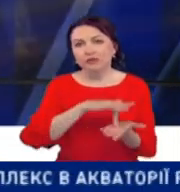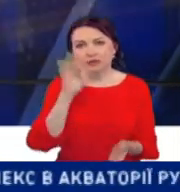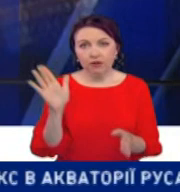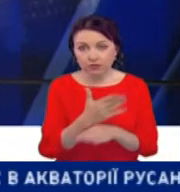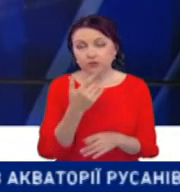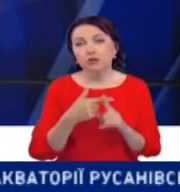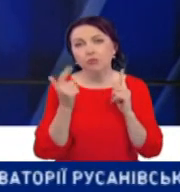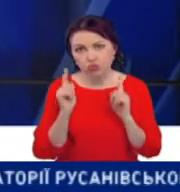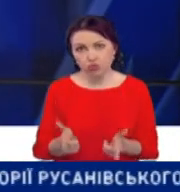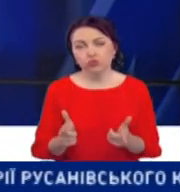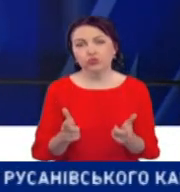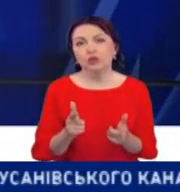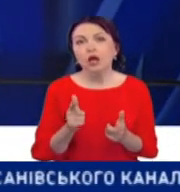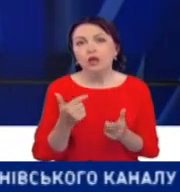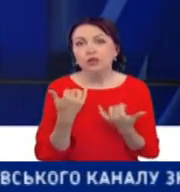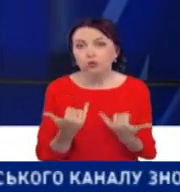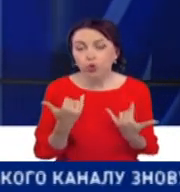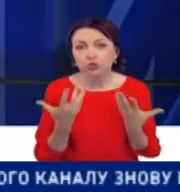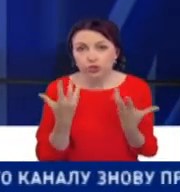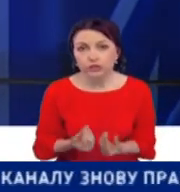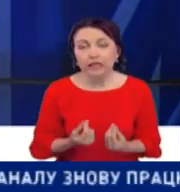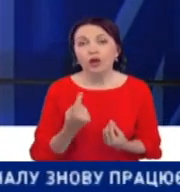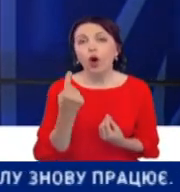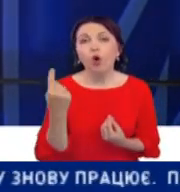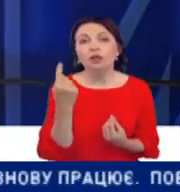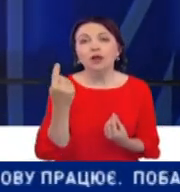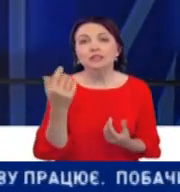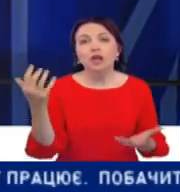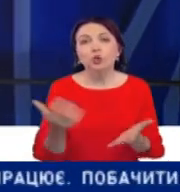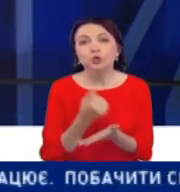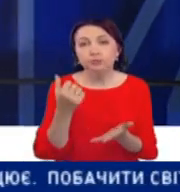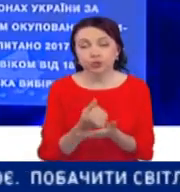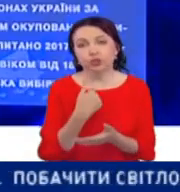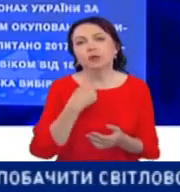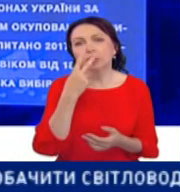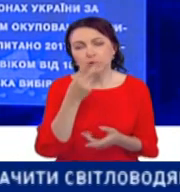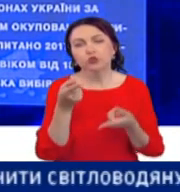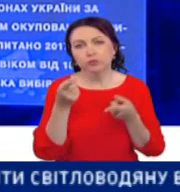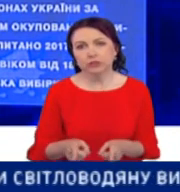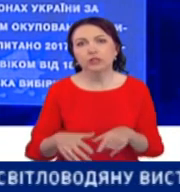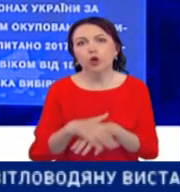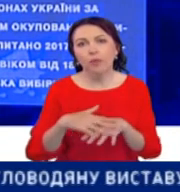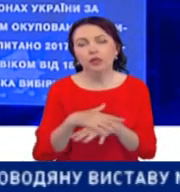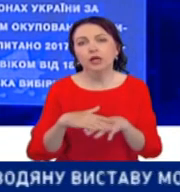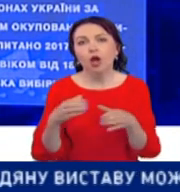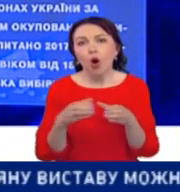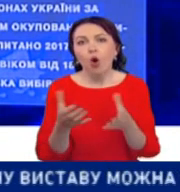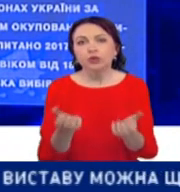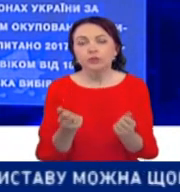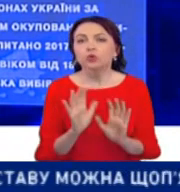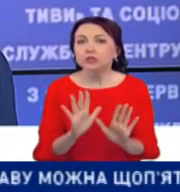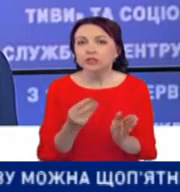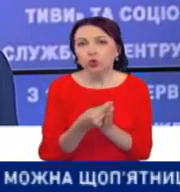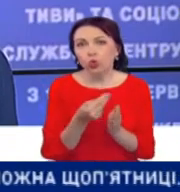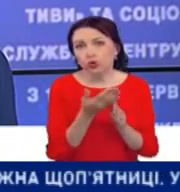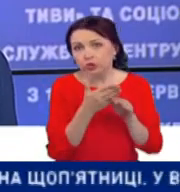вами. Я вважаю, що вона на сьогоднішній день одна з найуспішніших. І ми сьогодні бачимо дійсно, що громади отримують не тільки кошти на